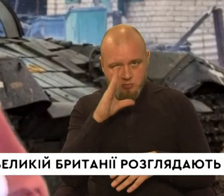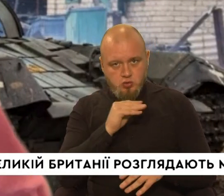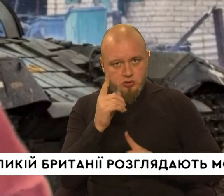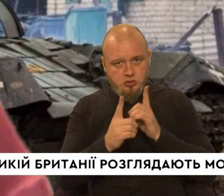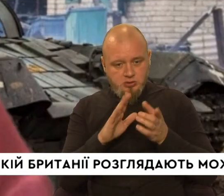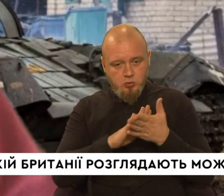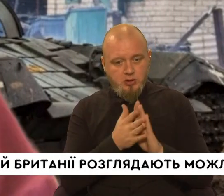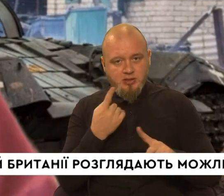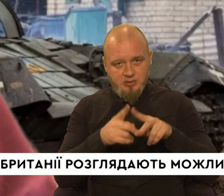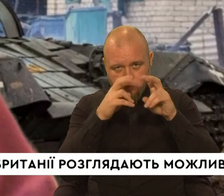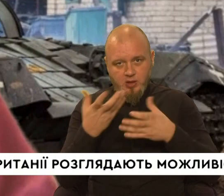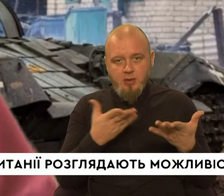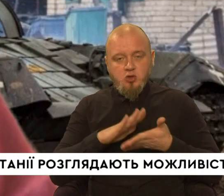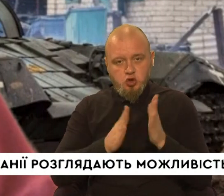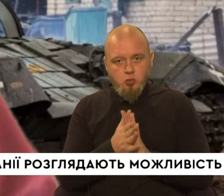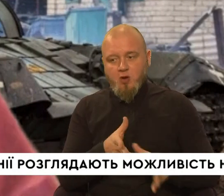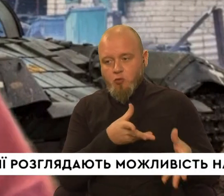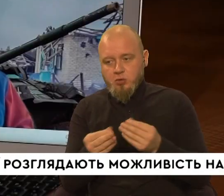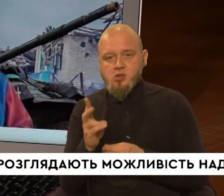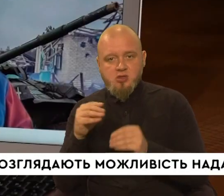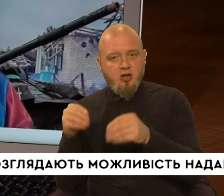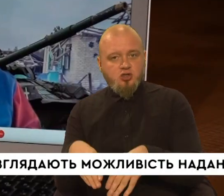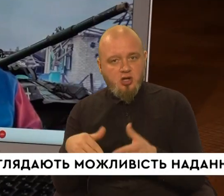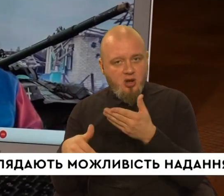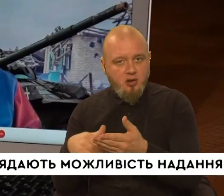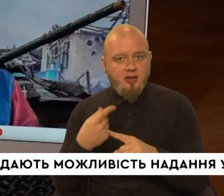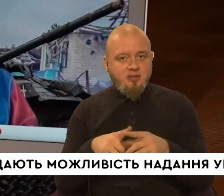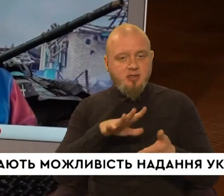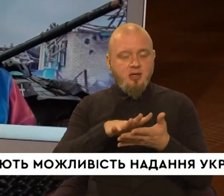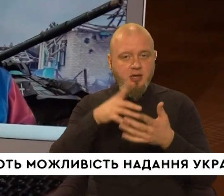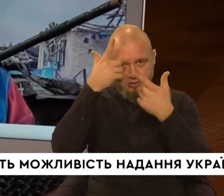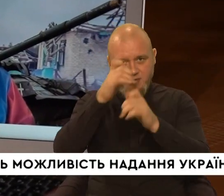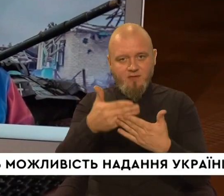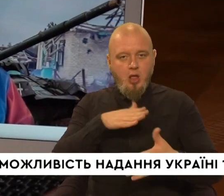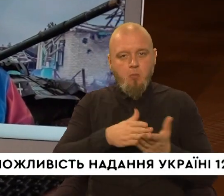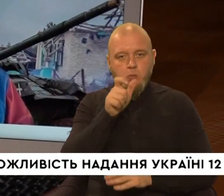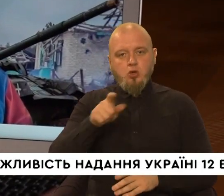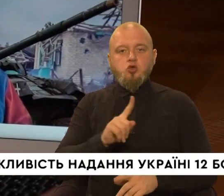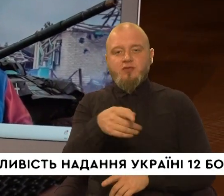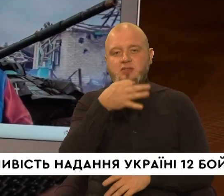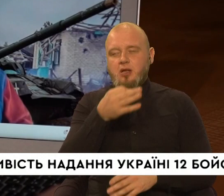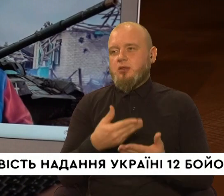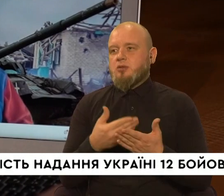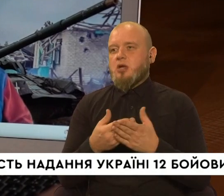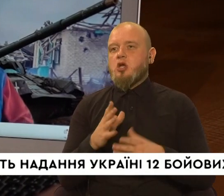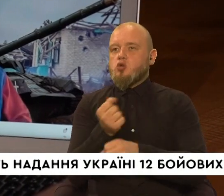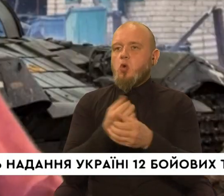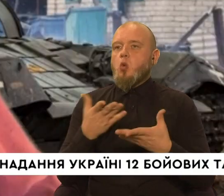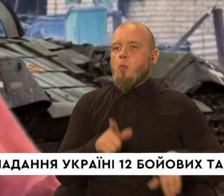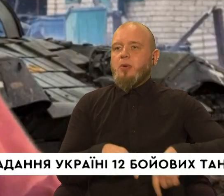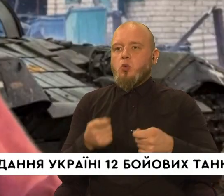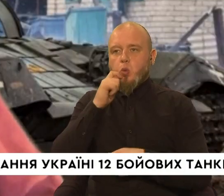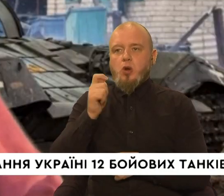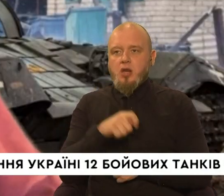ситуація із цим розслідуванням якимось чином вплинути на рішення? Ті заяви від політиків, що ви зазначали на кшталт «зброю, яку